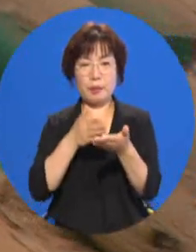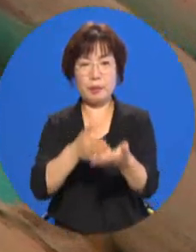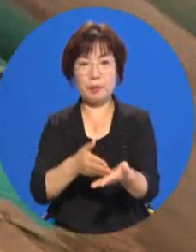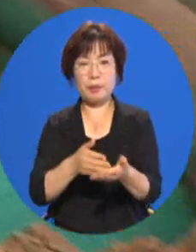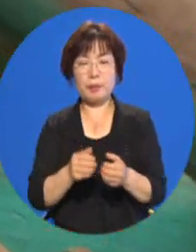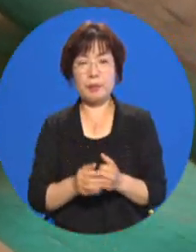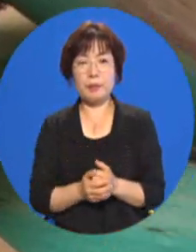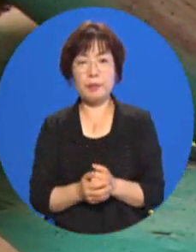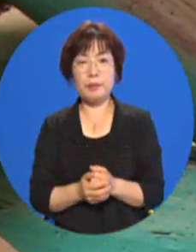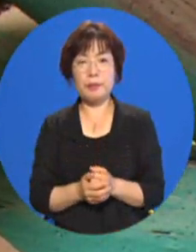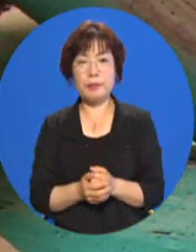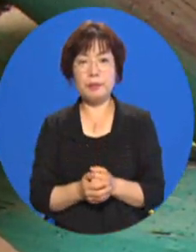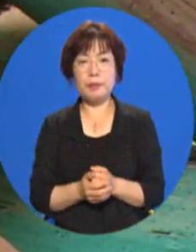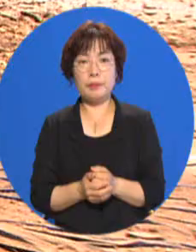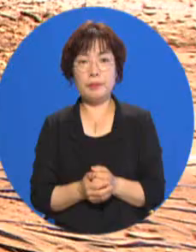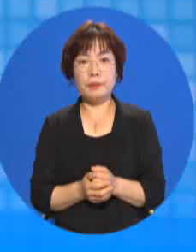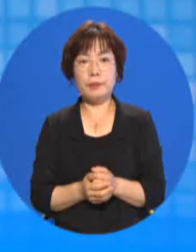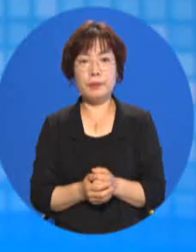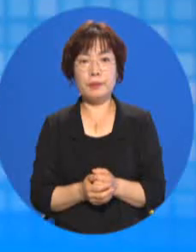건의했습니다.